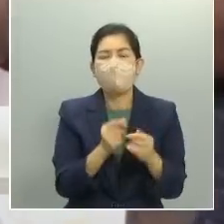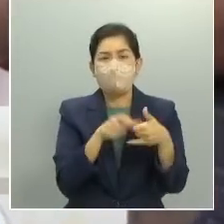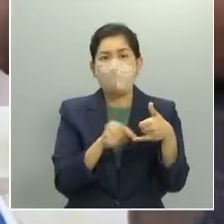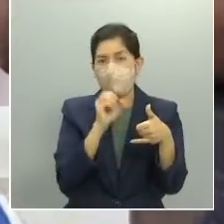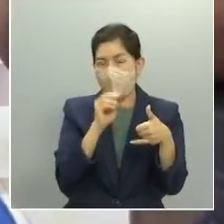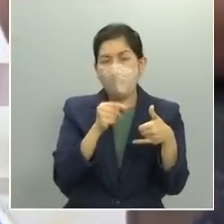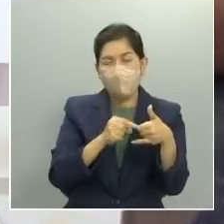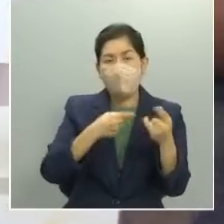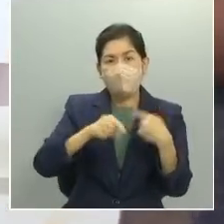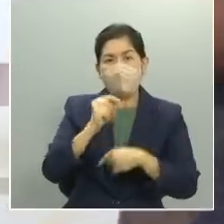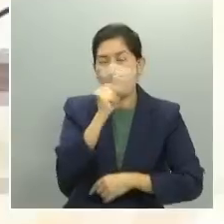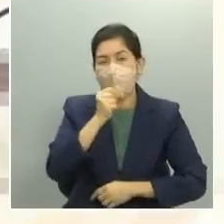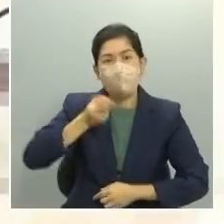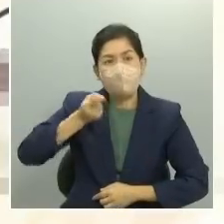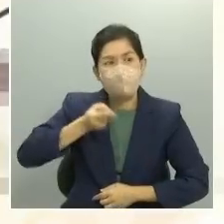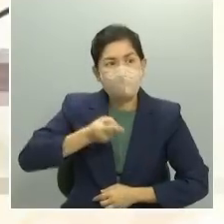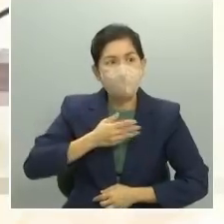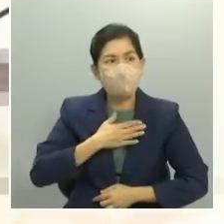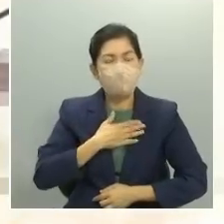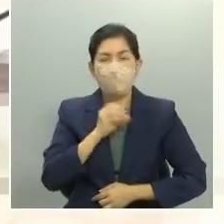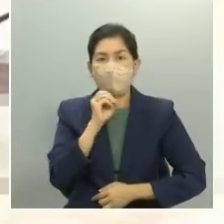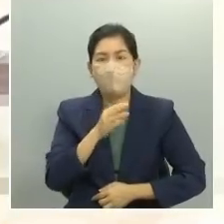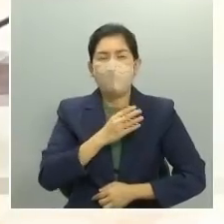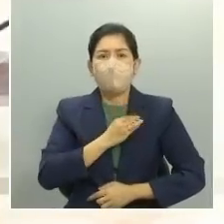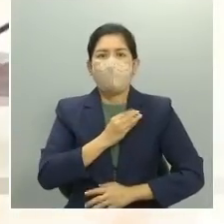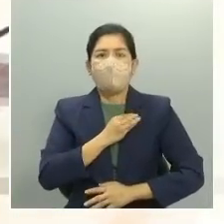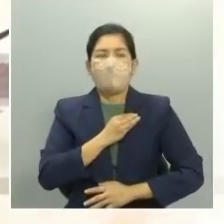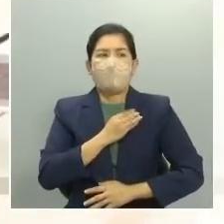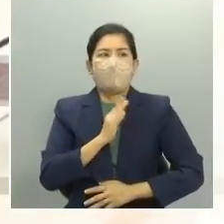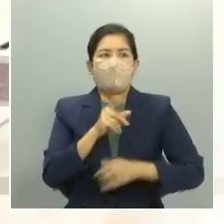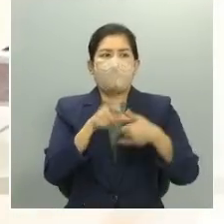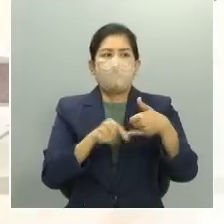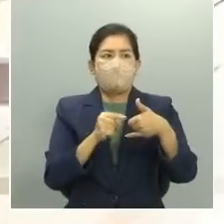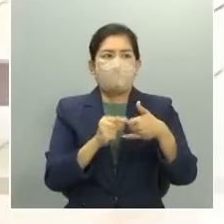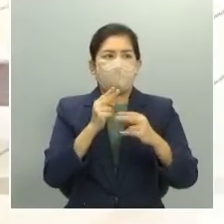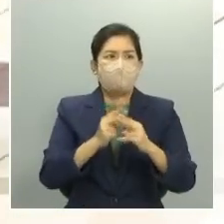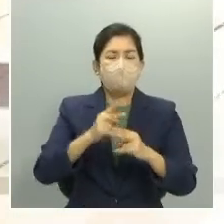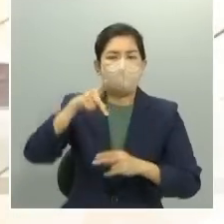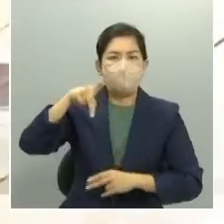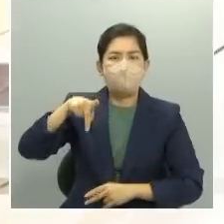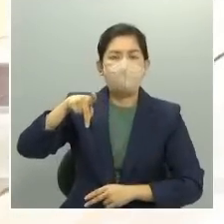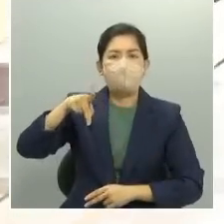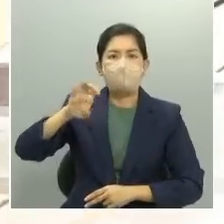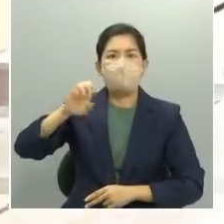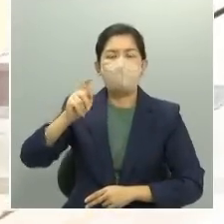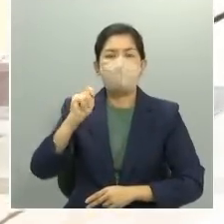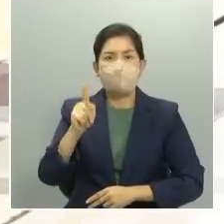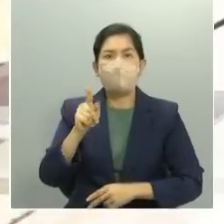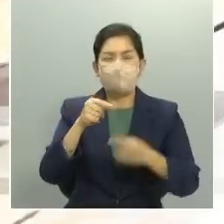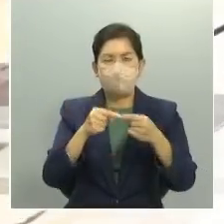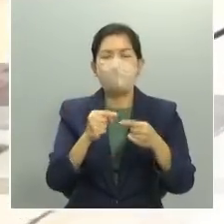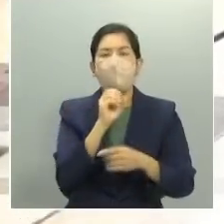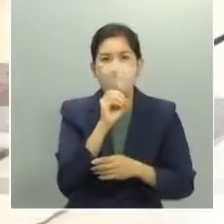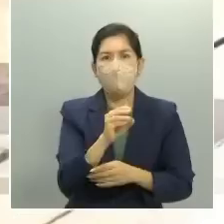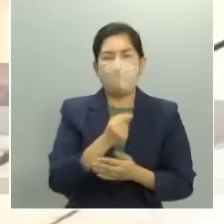ว่าเสียใจตกใจกับเหตุการณ์ที่เกิดข ึ้ นนะคะน้องพีทธนภัทรพ่วงแพบอกว่าวงของน้องพีทเนี่ยไปเล่นผับนี้ทุกคืนวัน